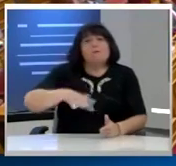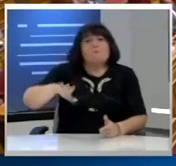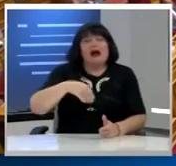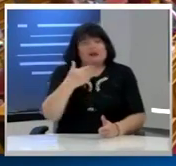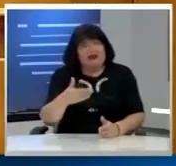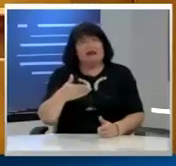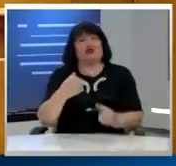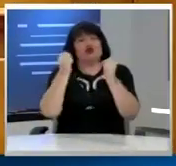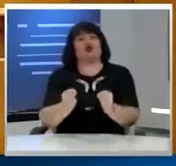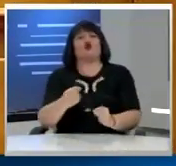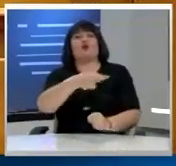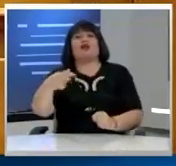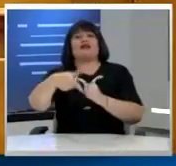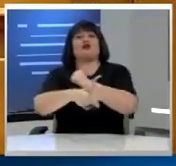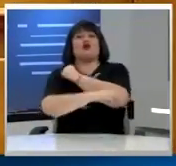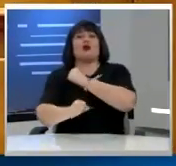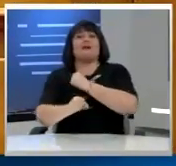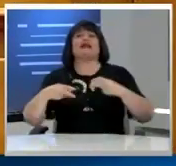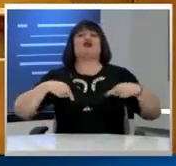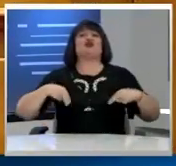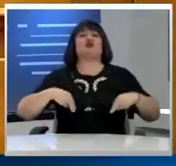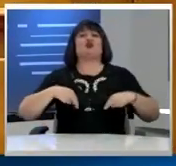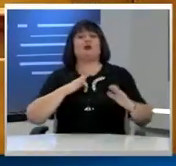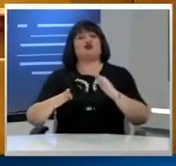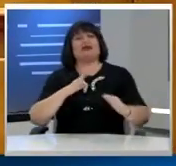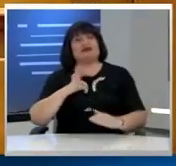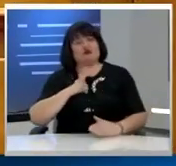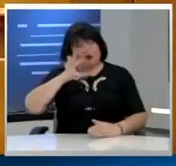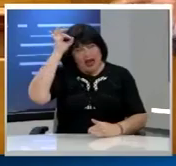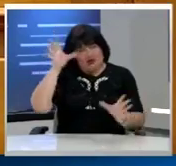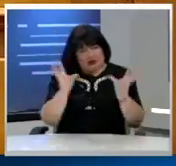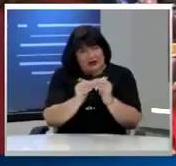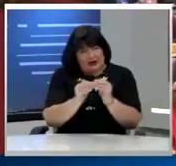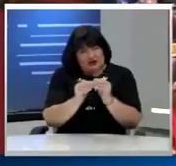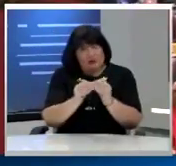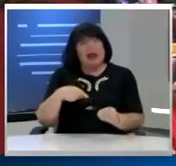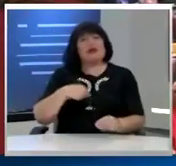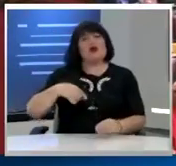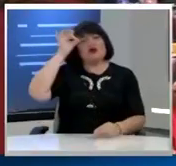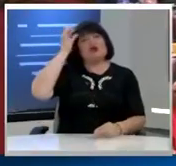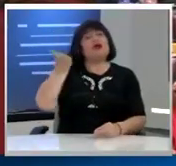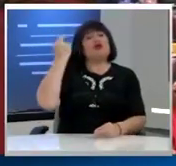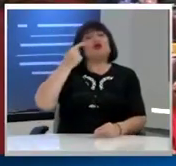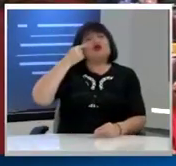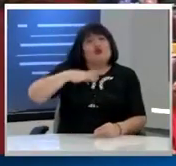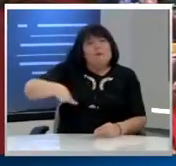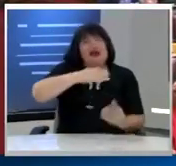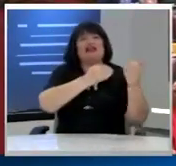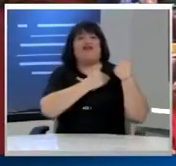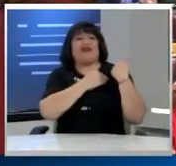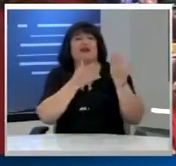μετά βάλατε Γενικό Γραμματέα του Υπουργείου Προστασίας του Πολίτη, τον αρχηγό της αστυνομίας τις μέρες εκείνες. Είχε